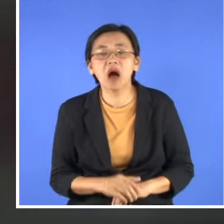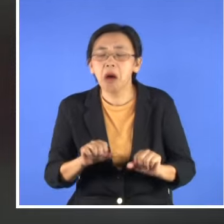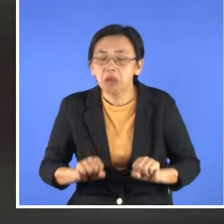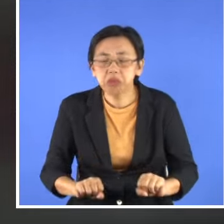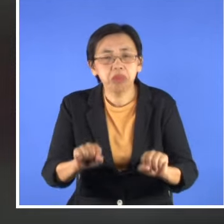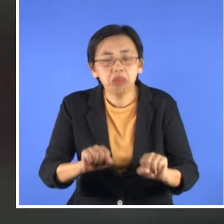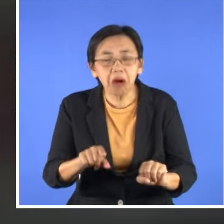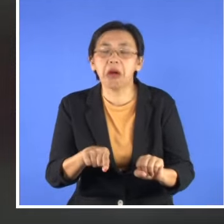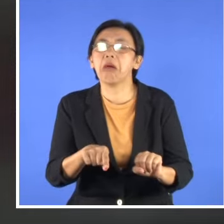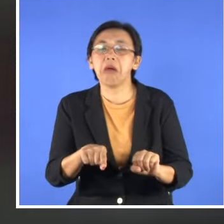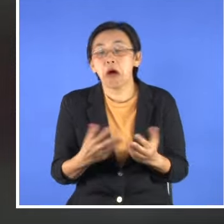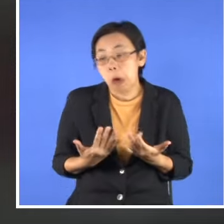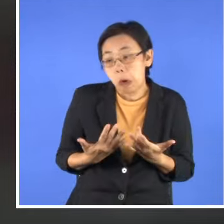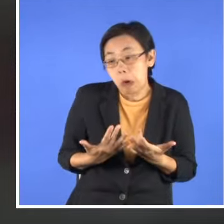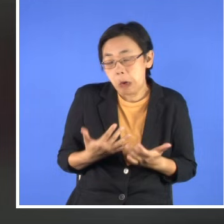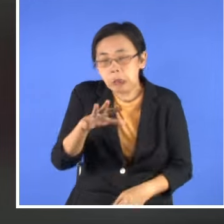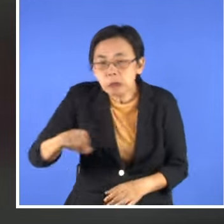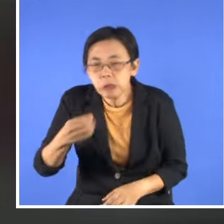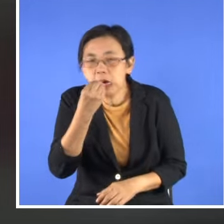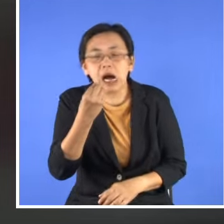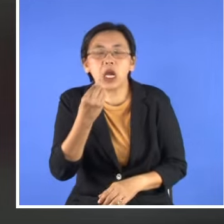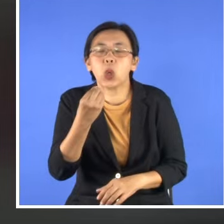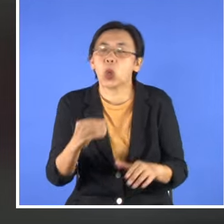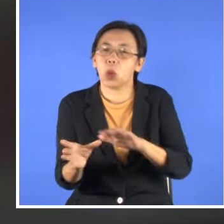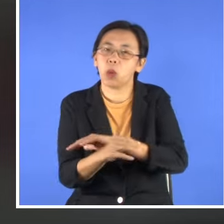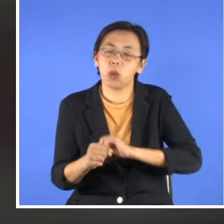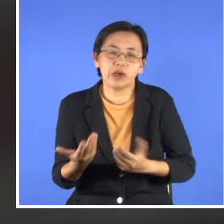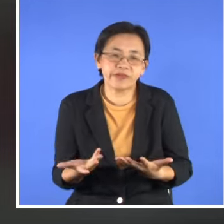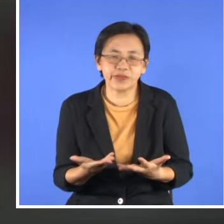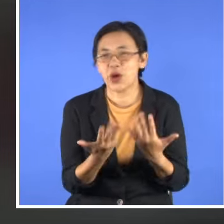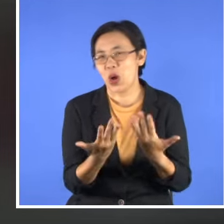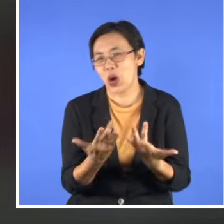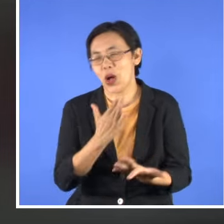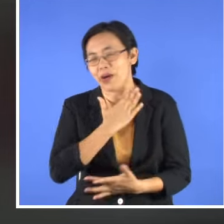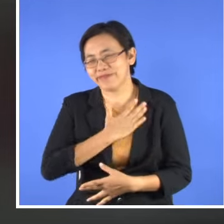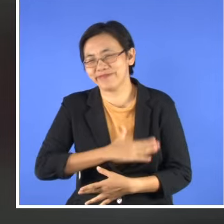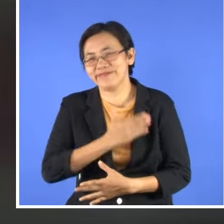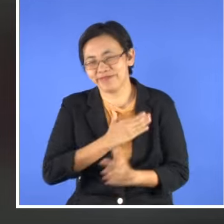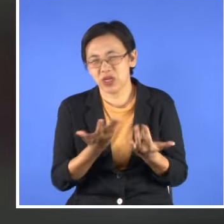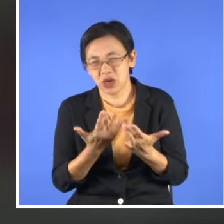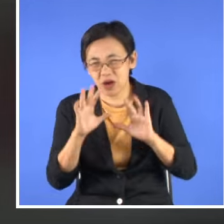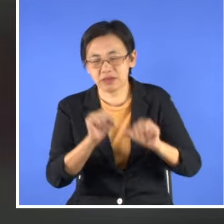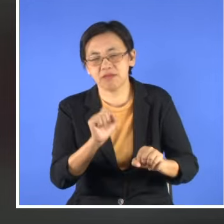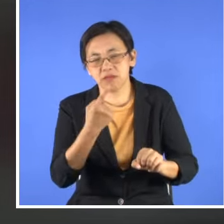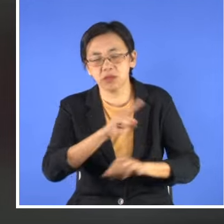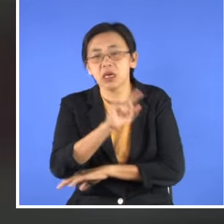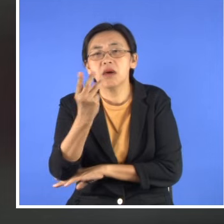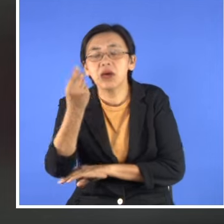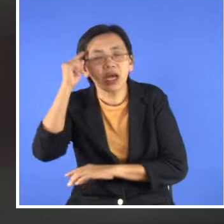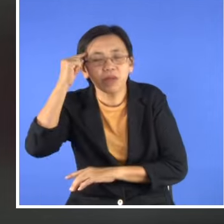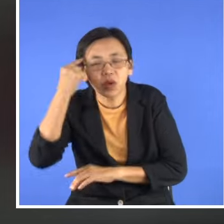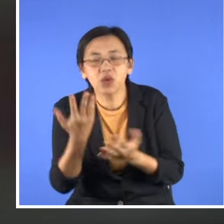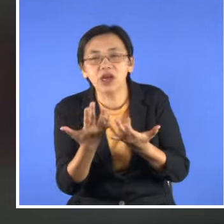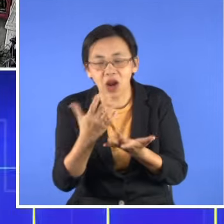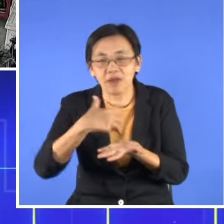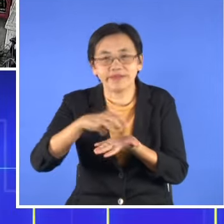ใหม่รอจังหวะแล้วก็มาแย่งชิงอาหารเ้ารอนะรอต่อไปเขาก็จะมาจับอีกจะเป็นเมื่อไหร่เดี๋ยวเขาจะแจ้งให้ทราบเอา